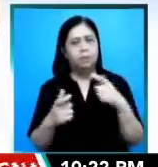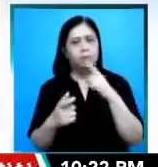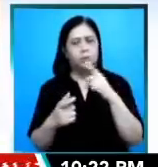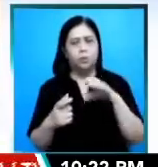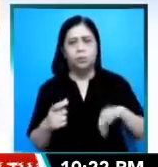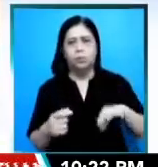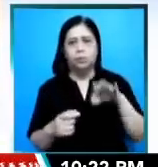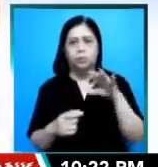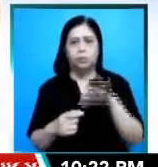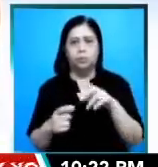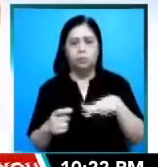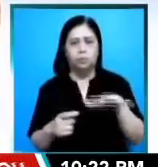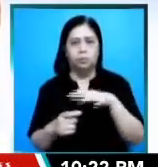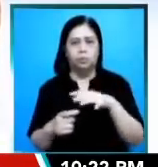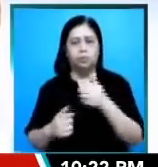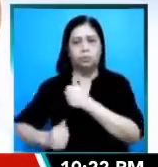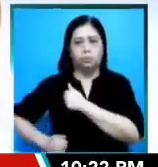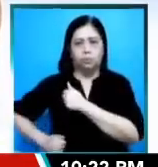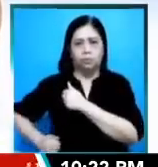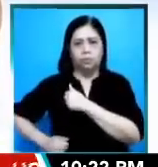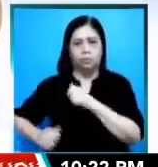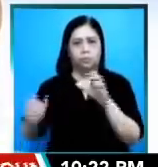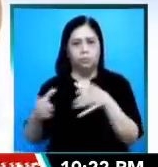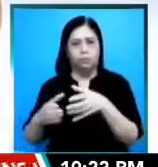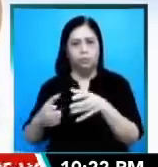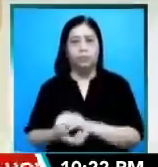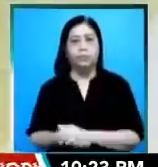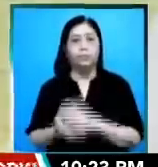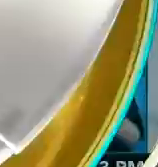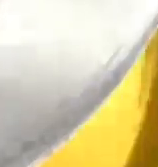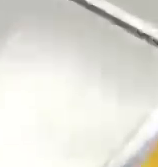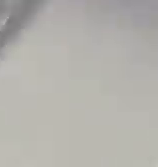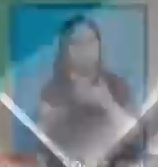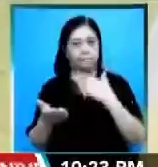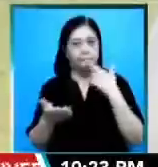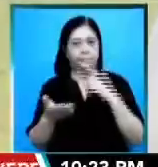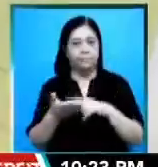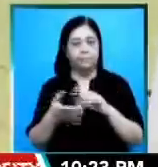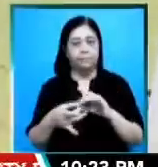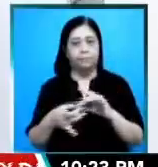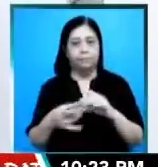sa ating sandatahang lakas. Narito po ang aking report.